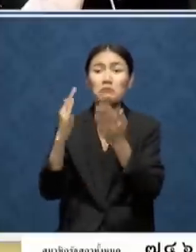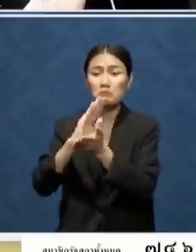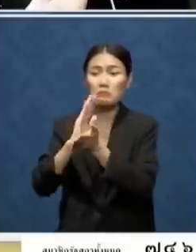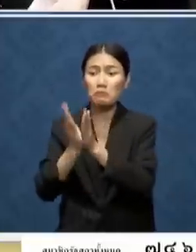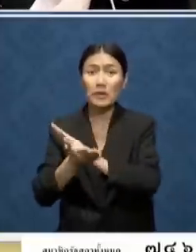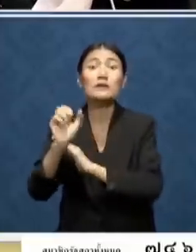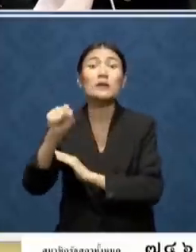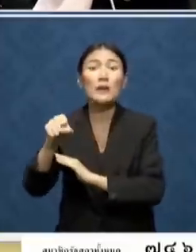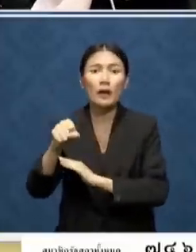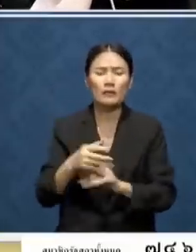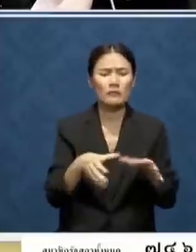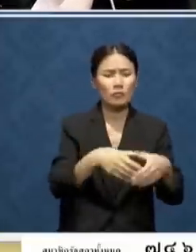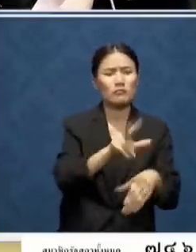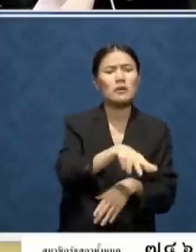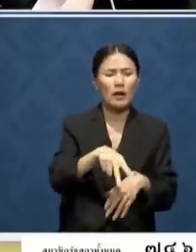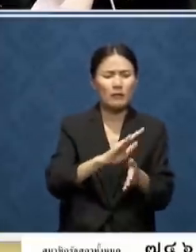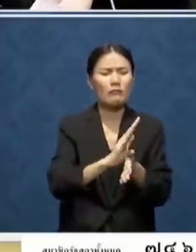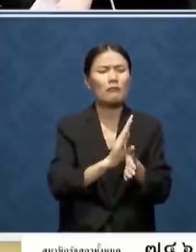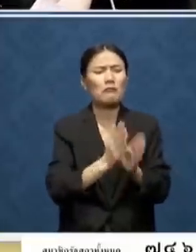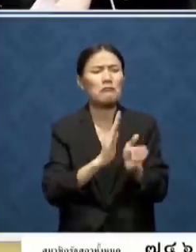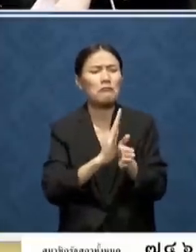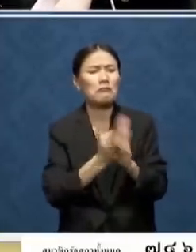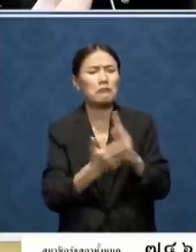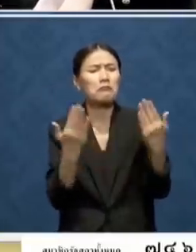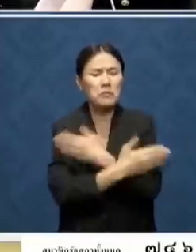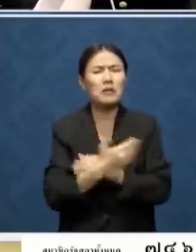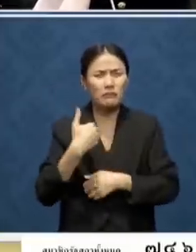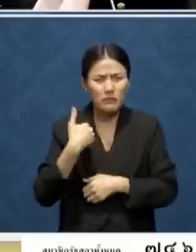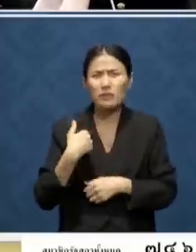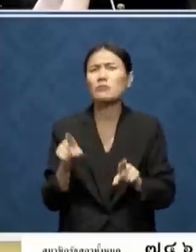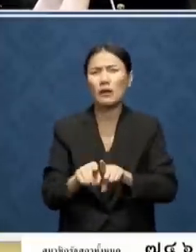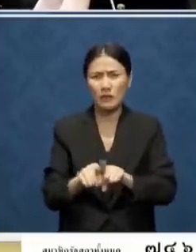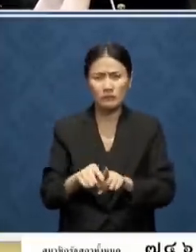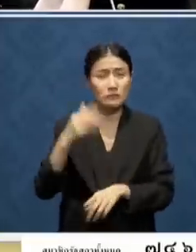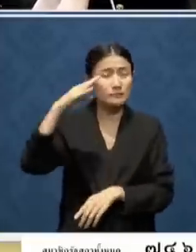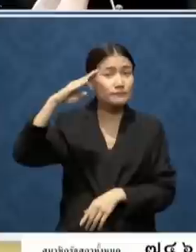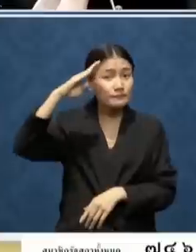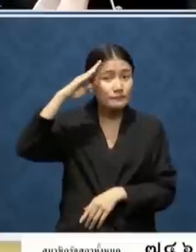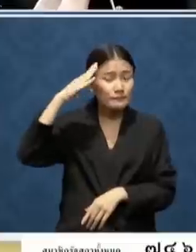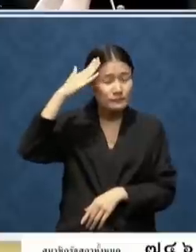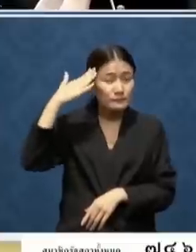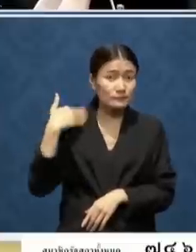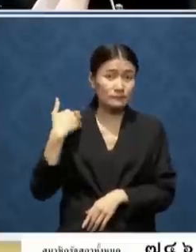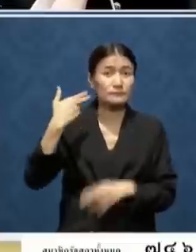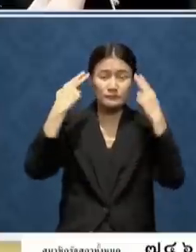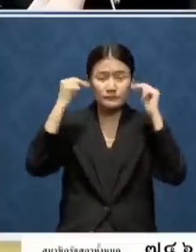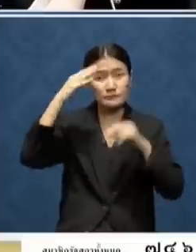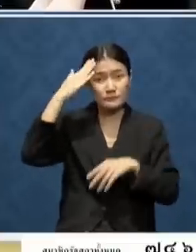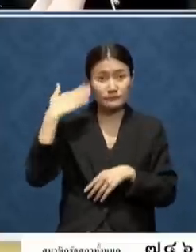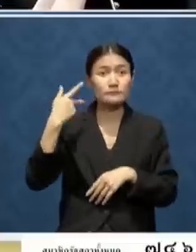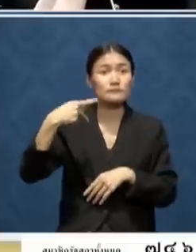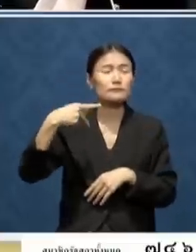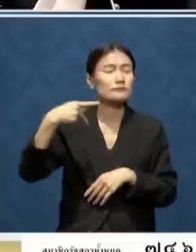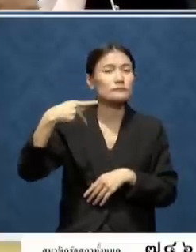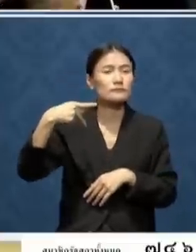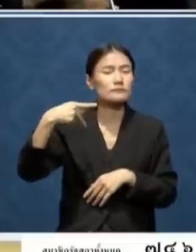เพื่อไทยเองก็เปลี่ยนค่ะในคำแถลงของคุณยิ่งลักษณ์นะคะให้ความสำคัญกับเรื่องของการลดความเหลื่อมล้ำกระจายรายได้มากอยู่